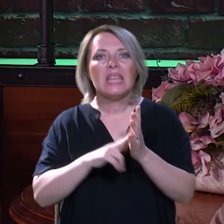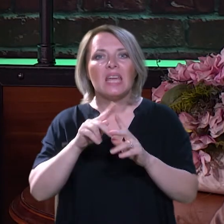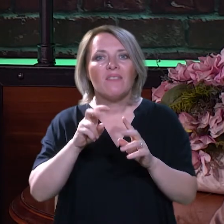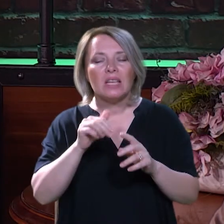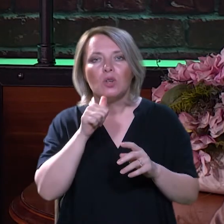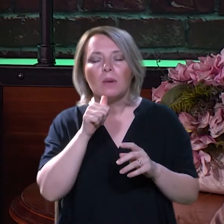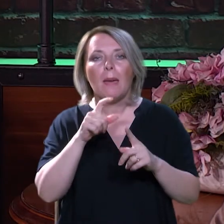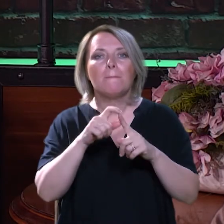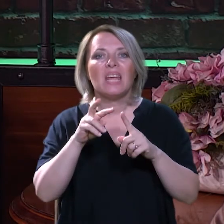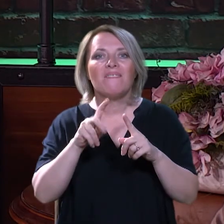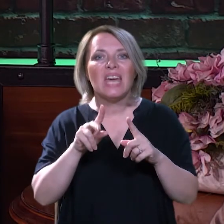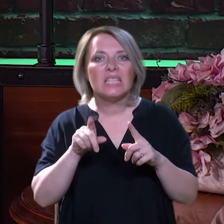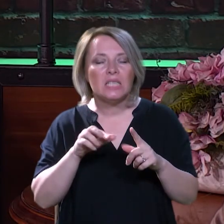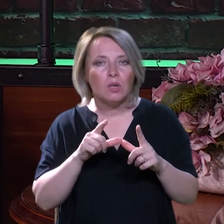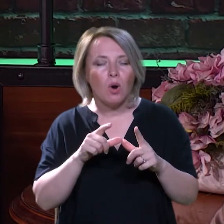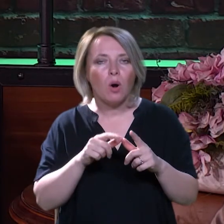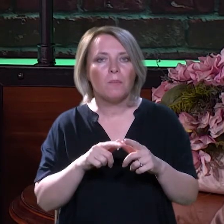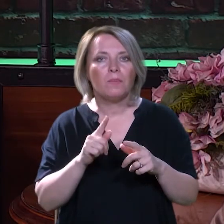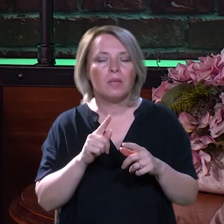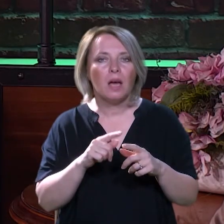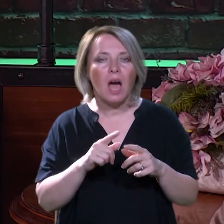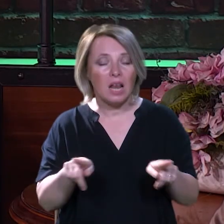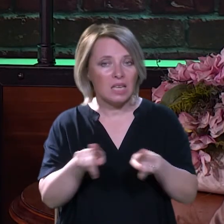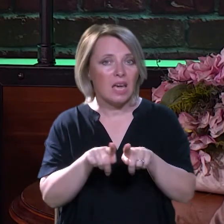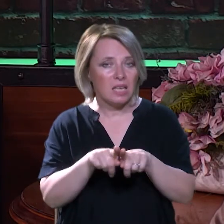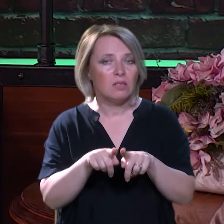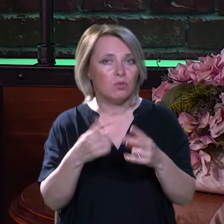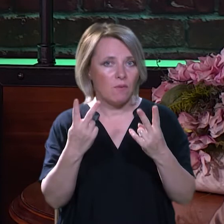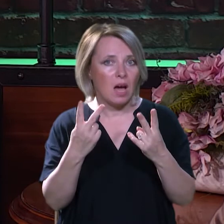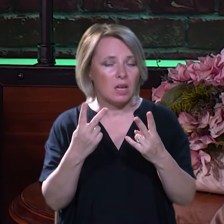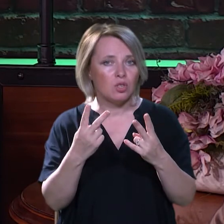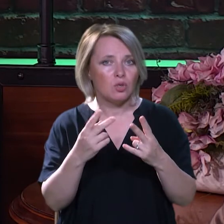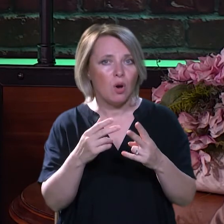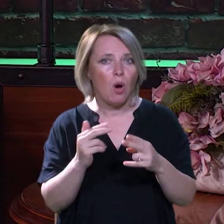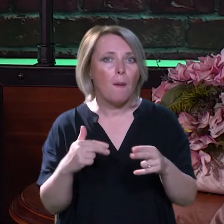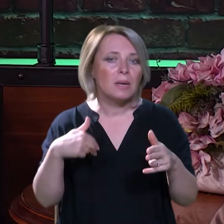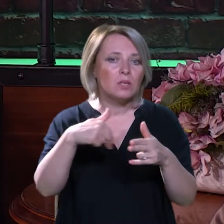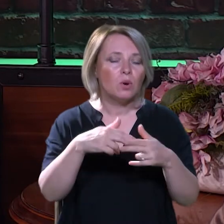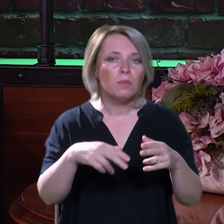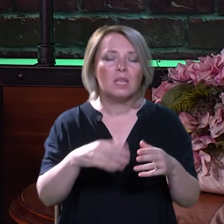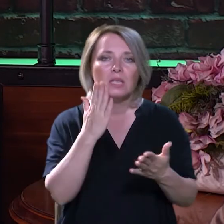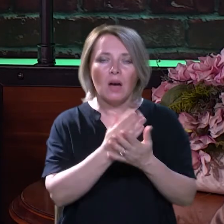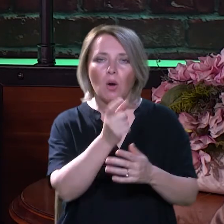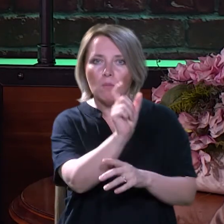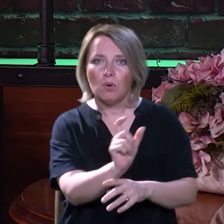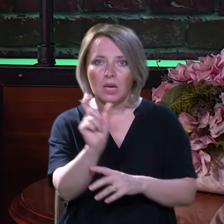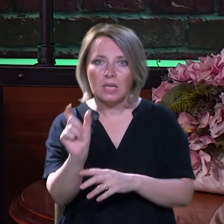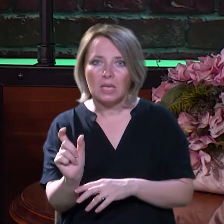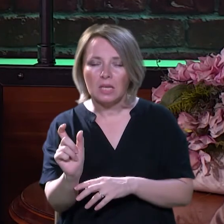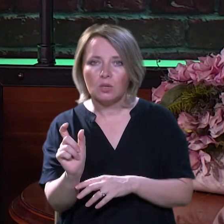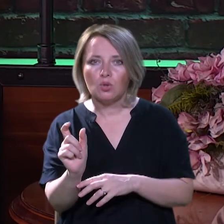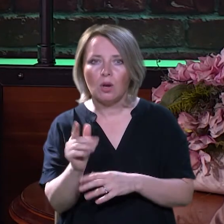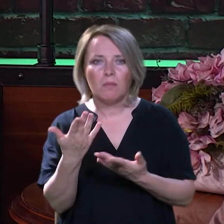onda prevenirate poteškoće u odrasloj dobi. Ali jednako je važno pristupiti svakom pojedincu u bilo kojem